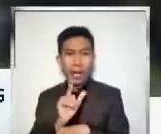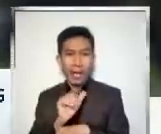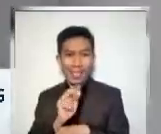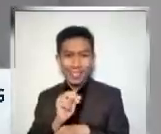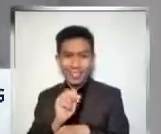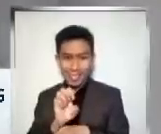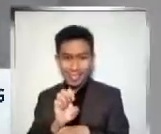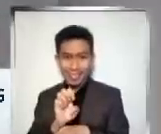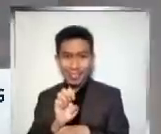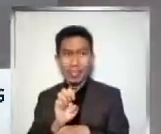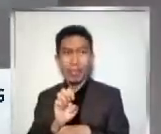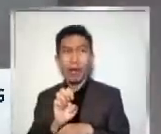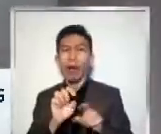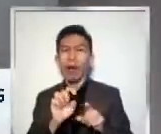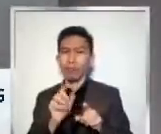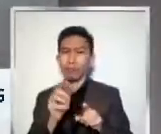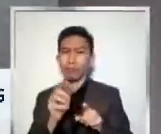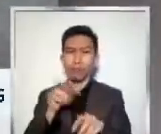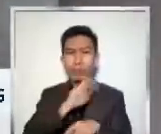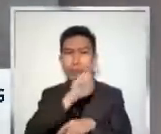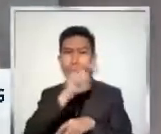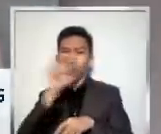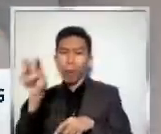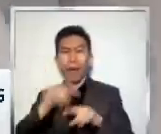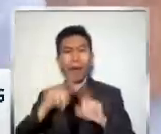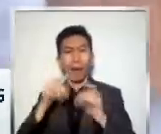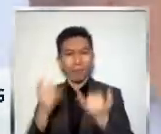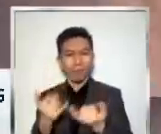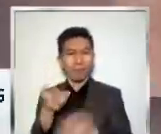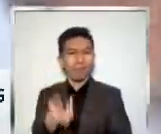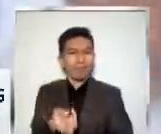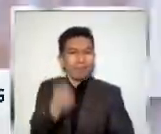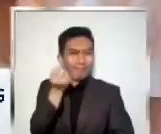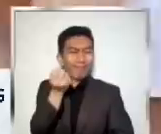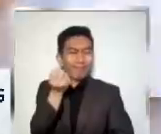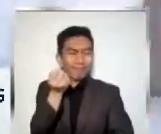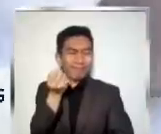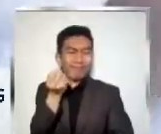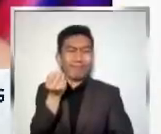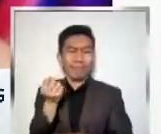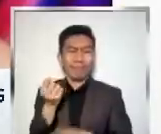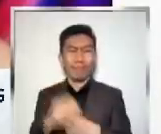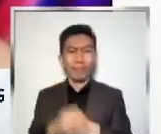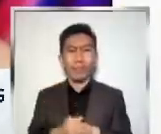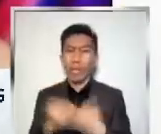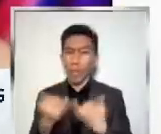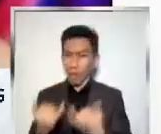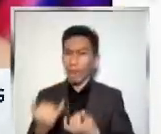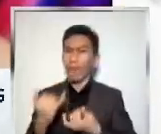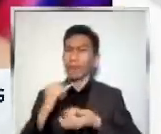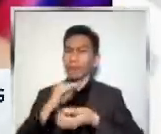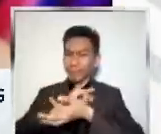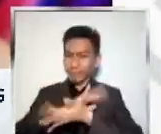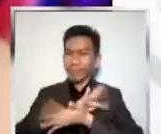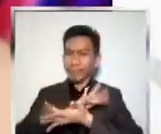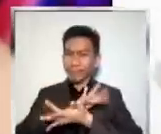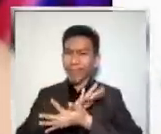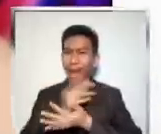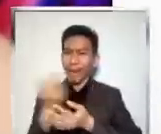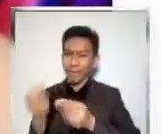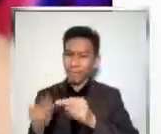muna. Not going on a vacation, lalo na ngayon, na may pandemic, may surge. So,